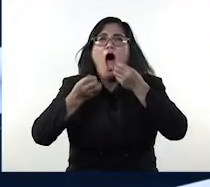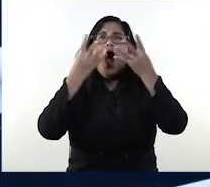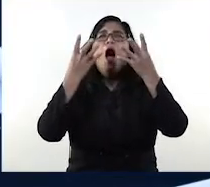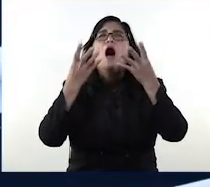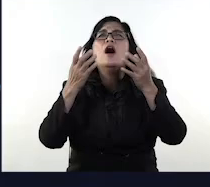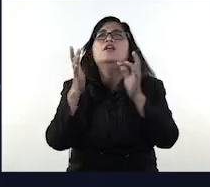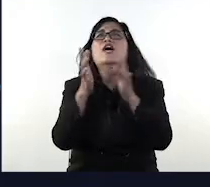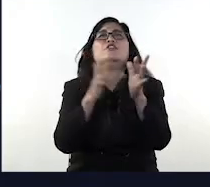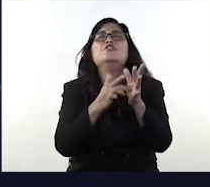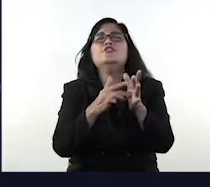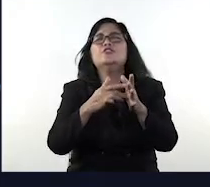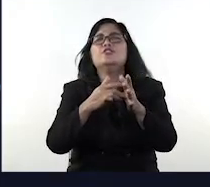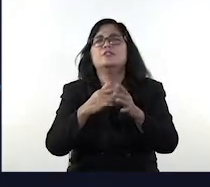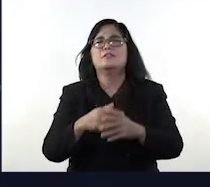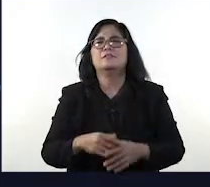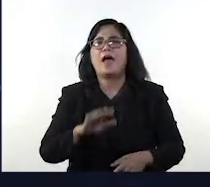Oke menepati